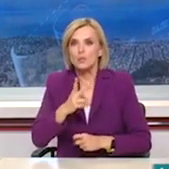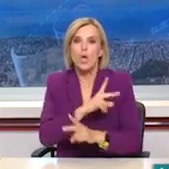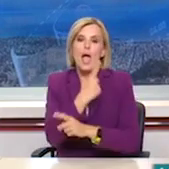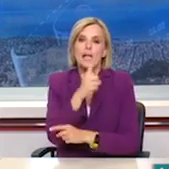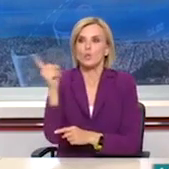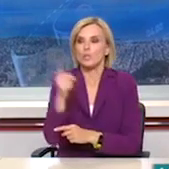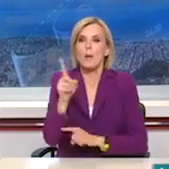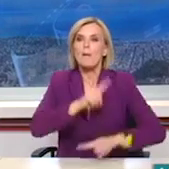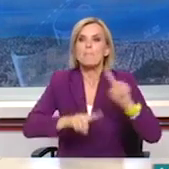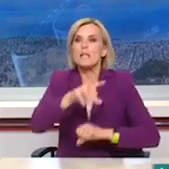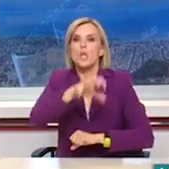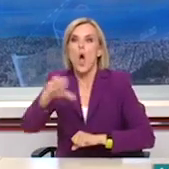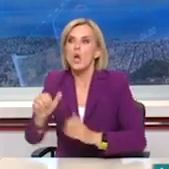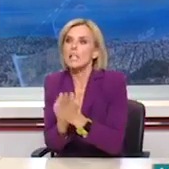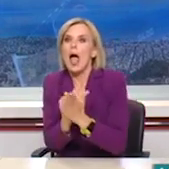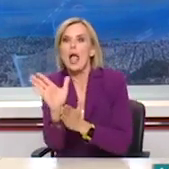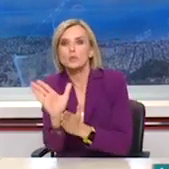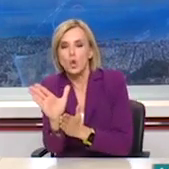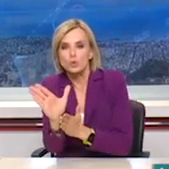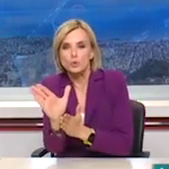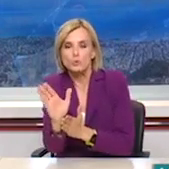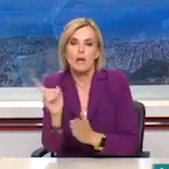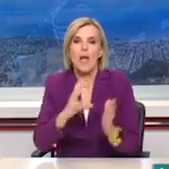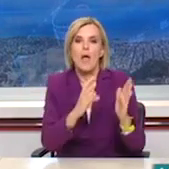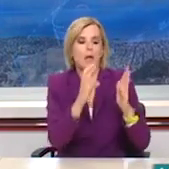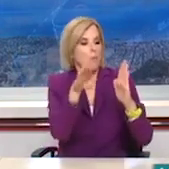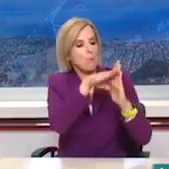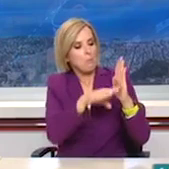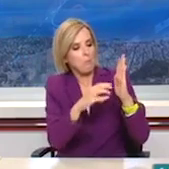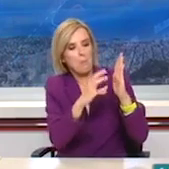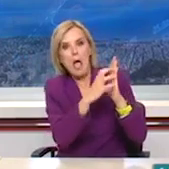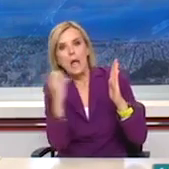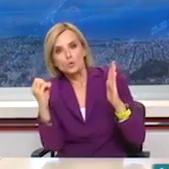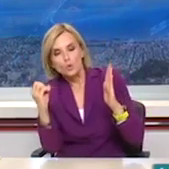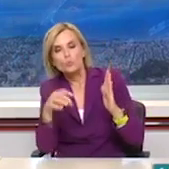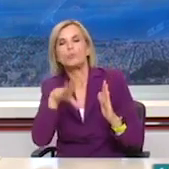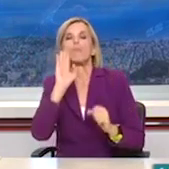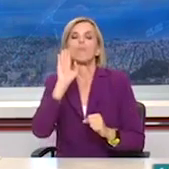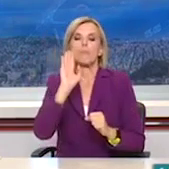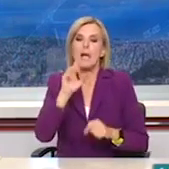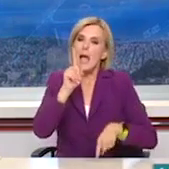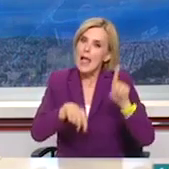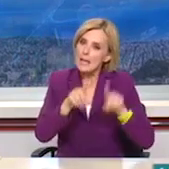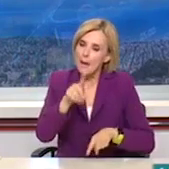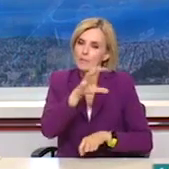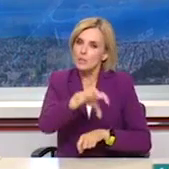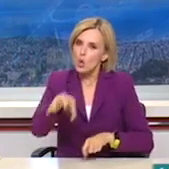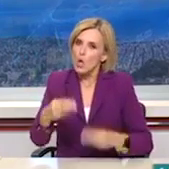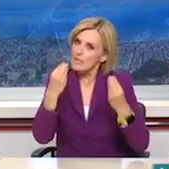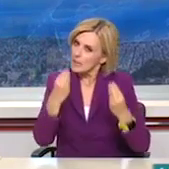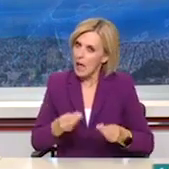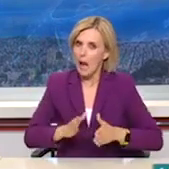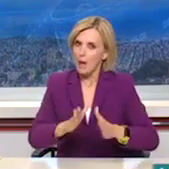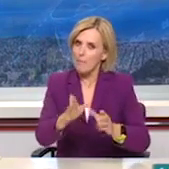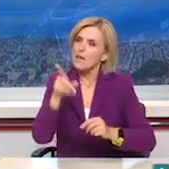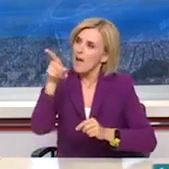με σαφήνεια ποιες θα είναι αυτές οι χώρες. Αλλά σίγουρα υπάρχουν ήδη χώρες οι οποίες είναι εντός κάποιων καλών επιδημιολογικών δεδομένων